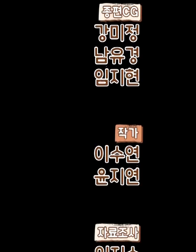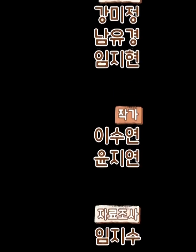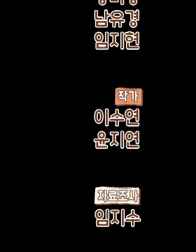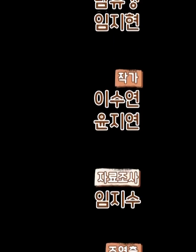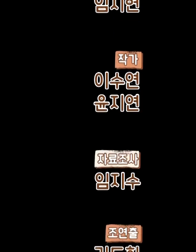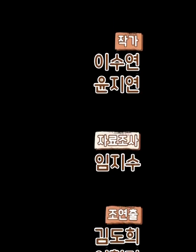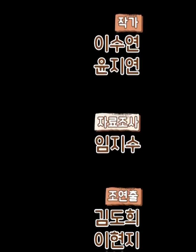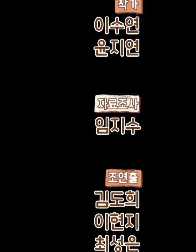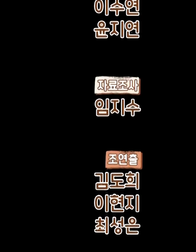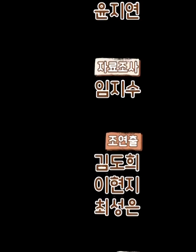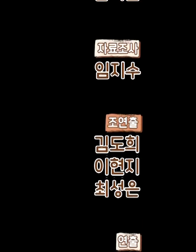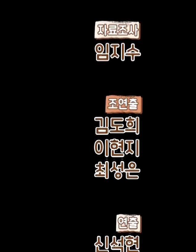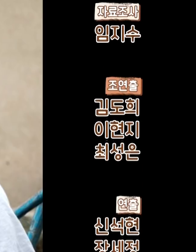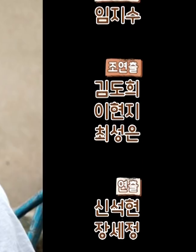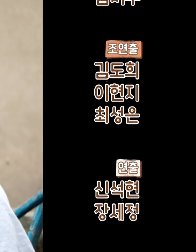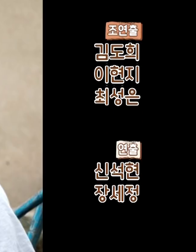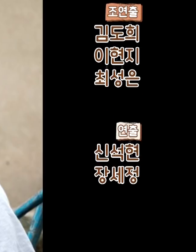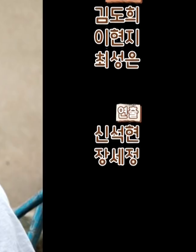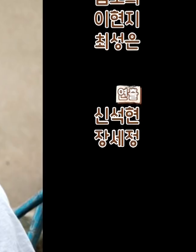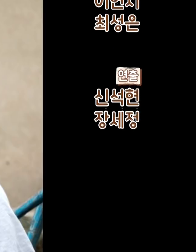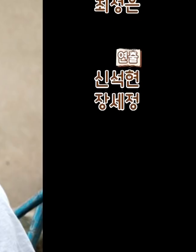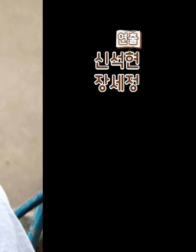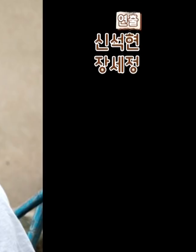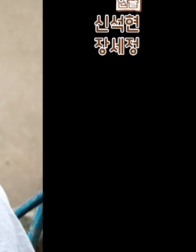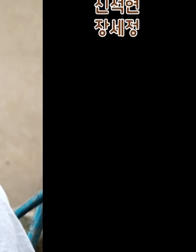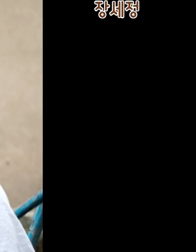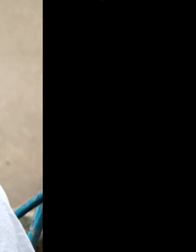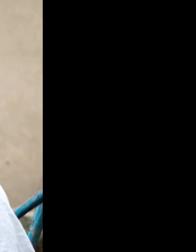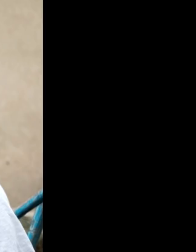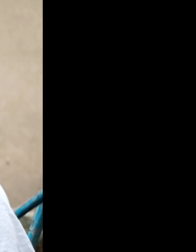낙심될 때에 또